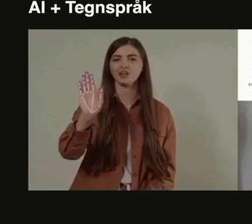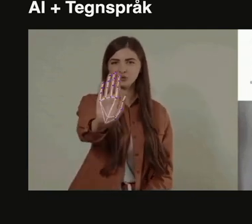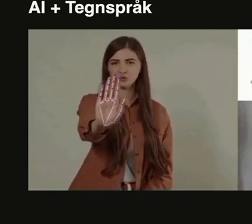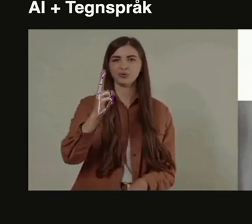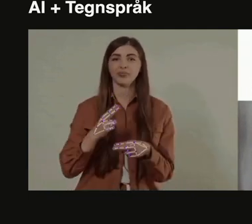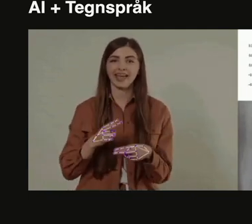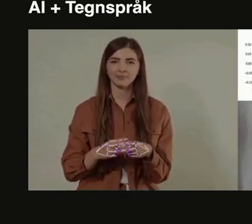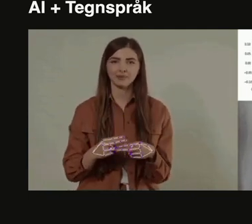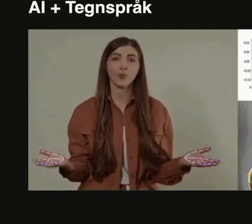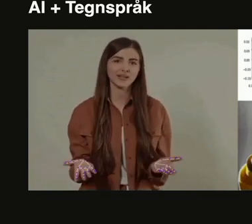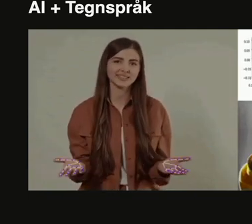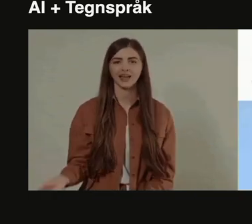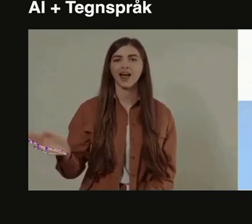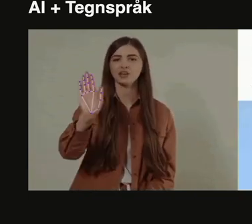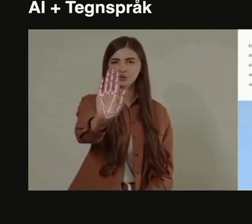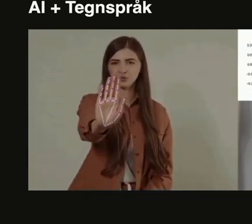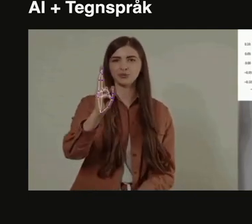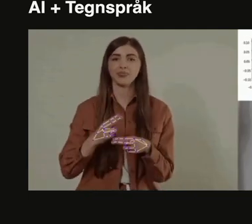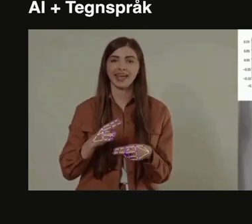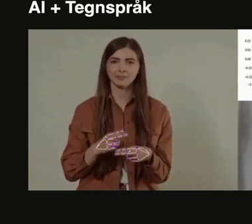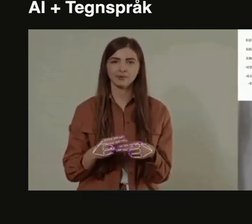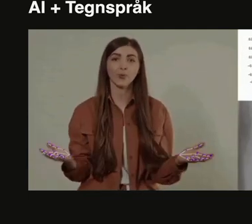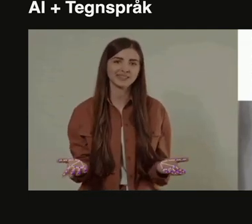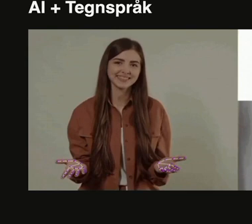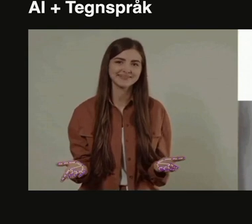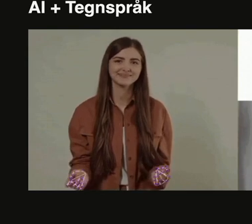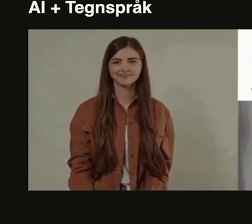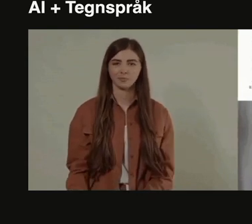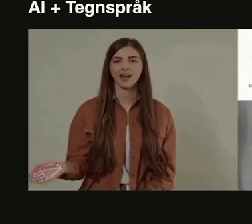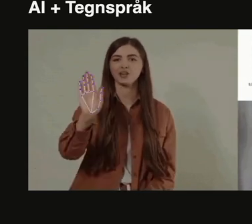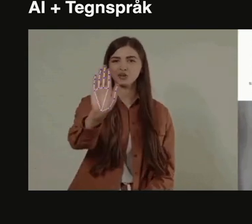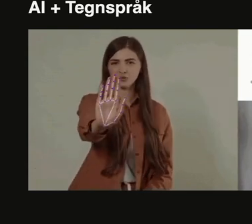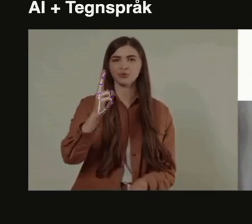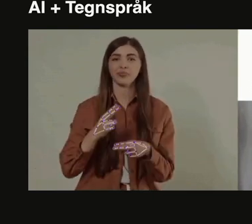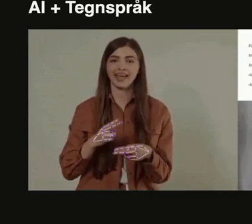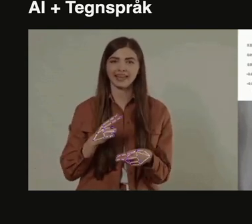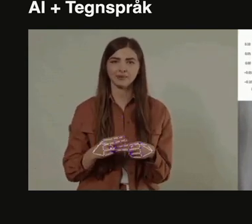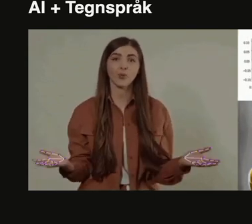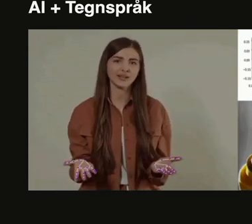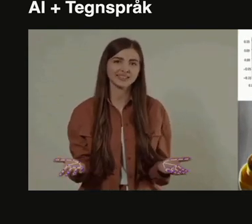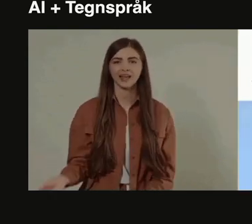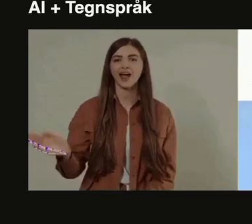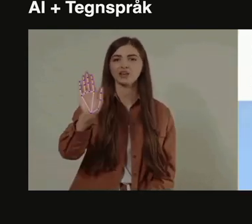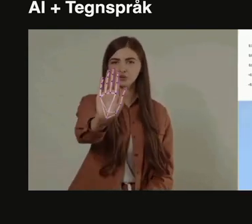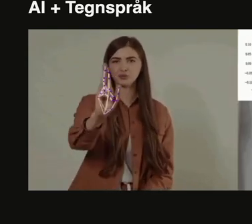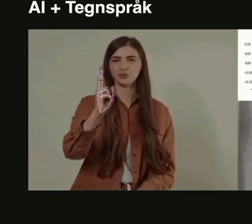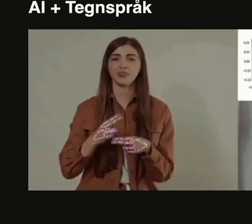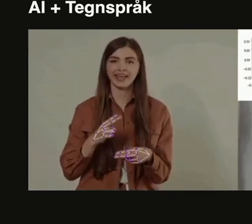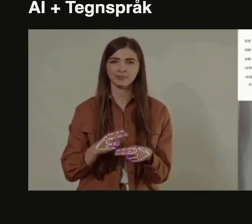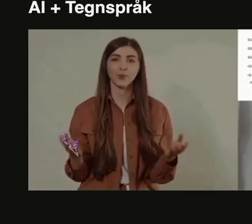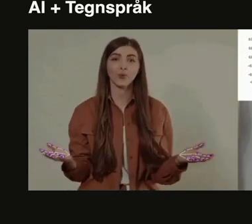uten å da måtte ha en lærer som sitter foran deg på andre siden. Det kan vi gjøre hvor vi da kobler sammen gamification,